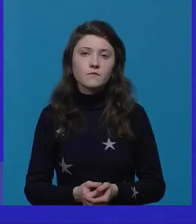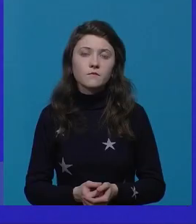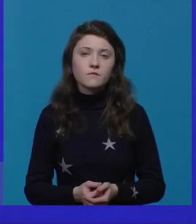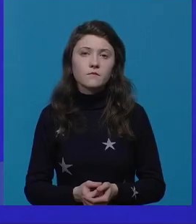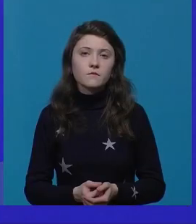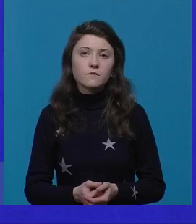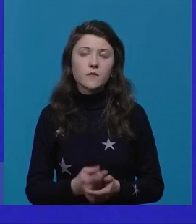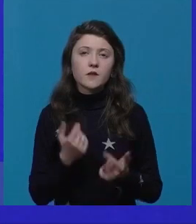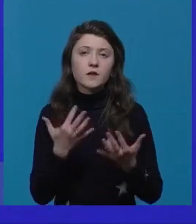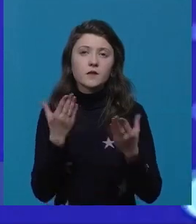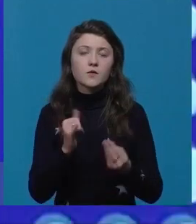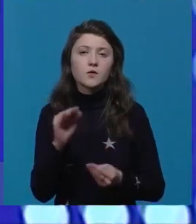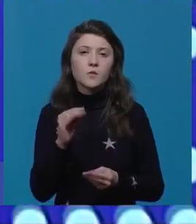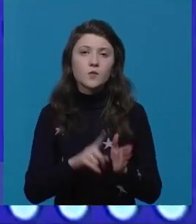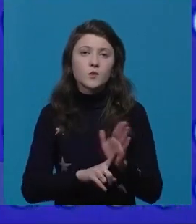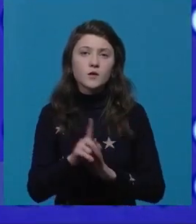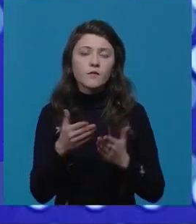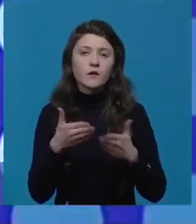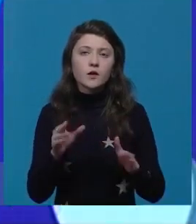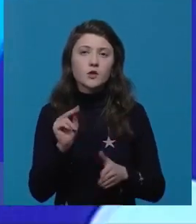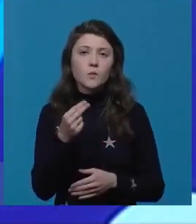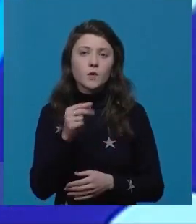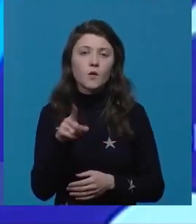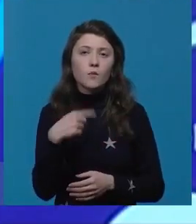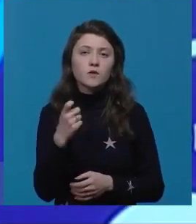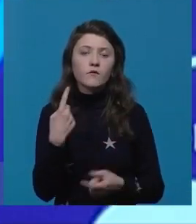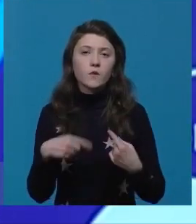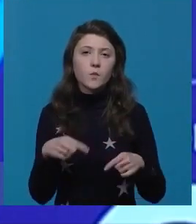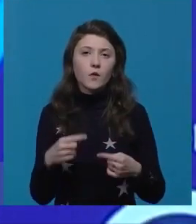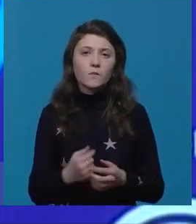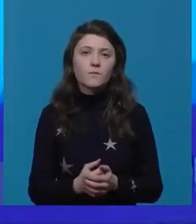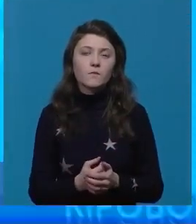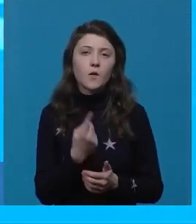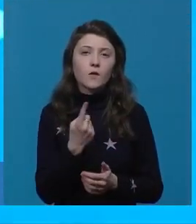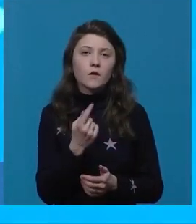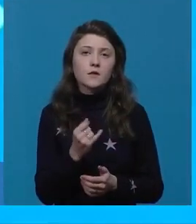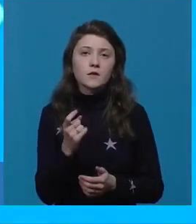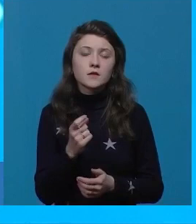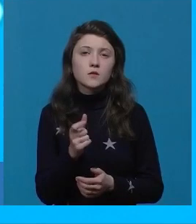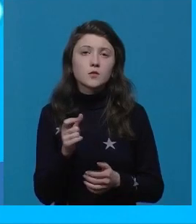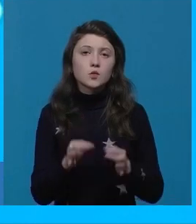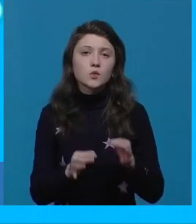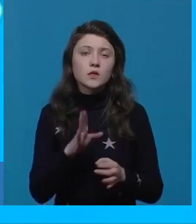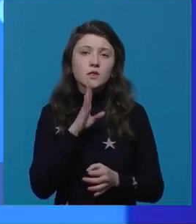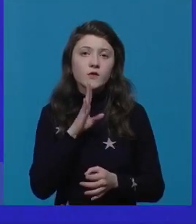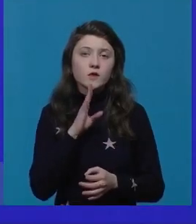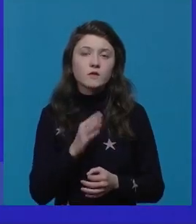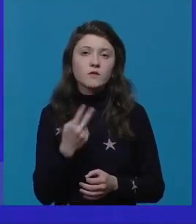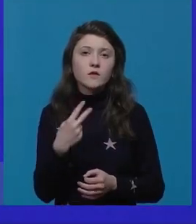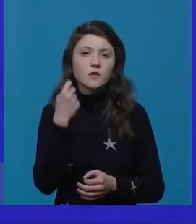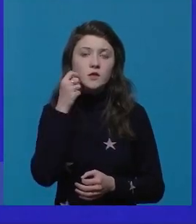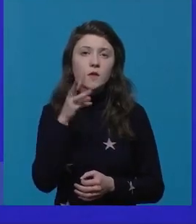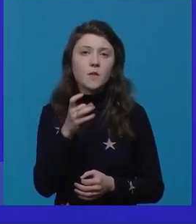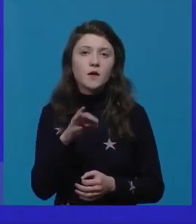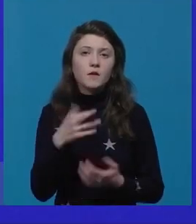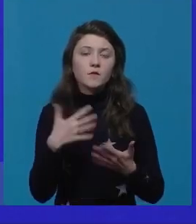За кілька днів у Житомирі розпочнеться відкритий чемпіонат області з футболу. Одна із житомирських суддей – дівчина. 20-річна Марія Маринець вже